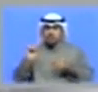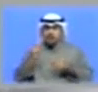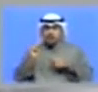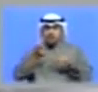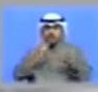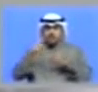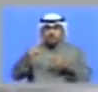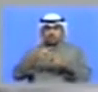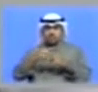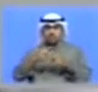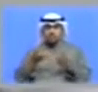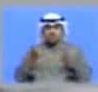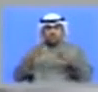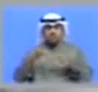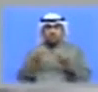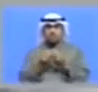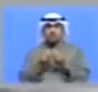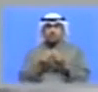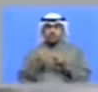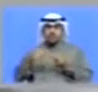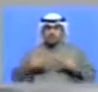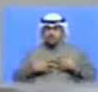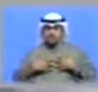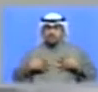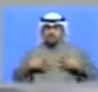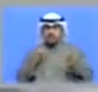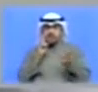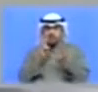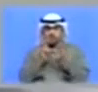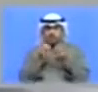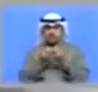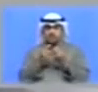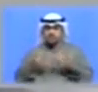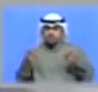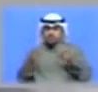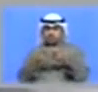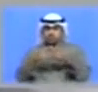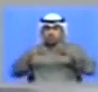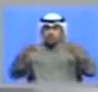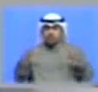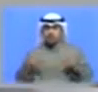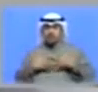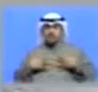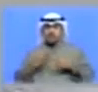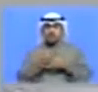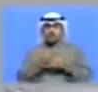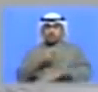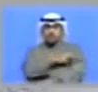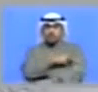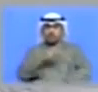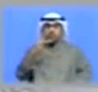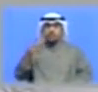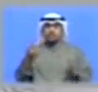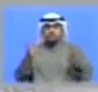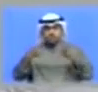الكويت. حقيقة أنا سعيد بأن الحضور كان جدا قوي، أكثر من 20 نائب حضروا هذا الاجتماع، وكان عرض